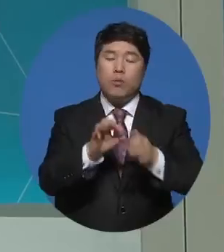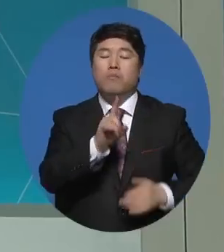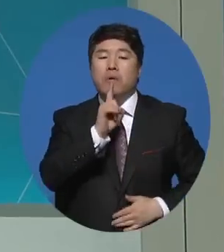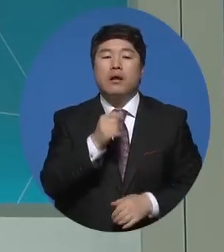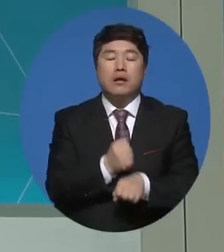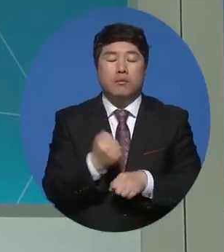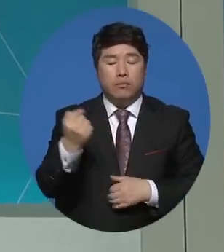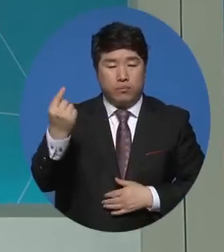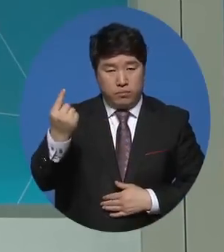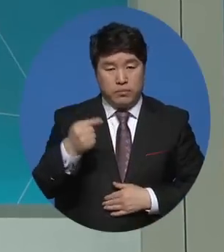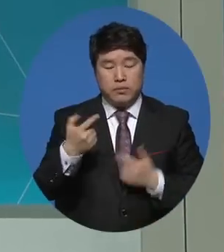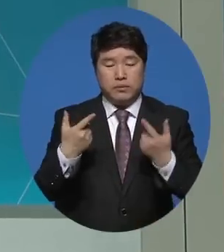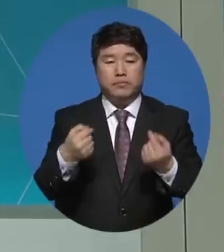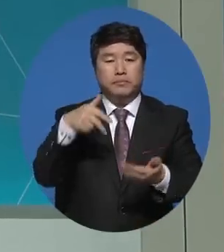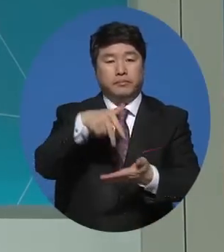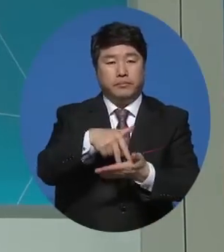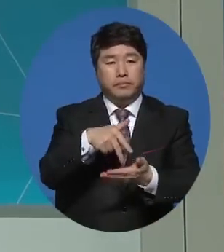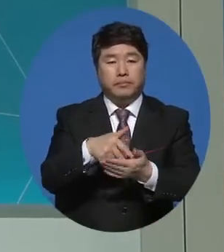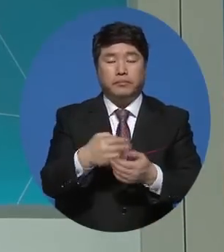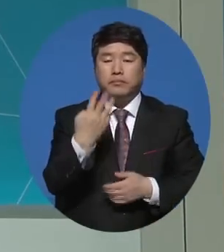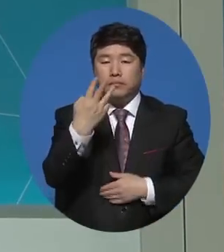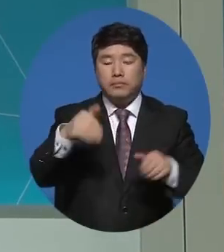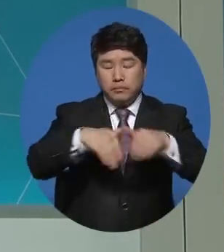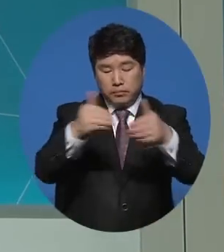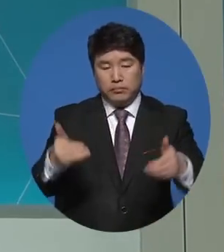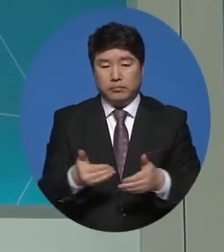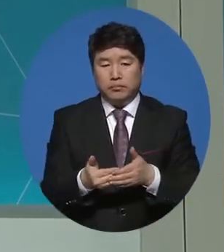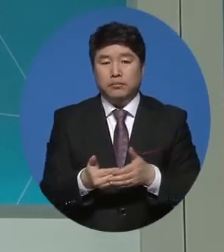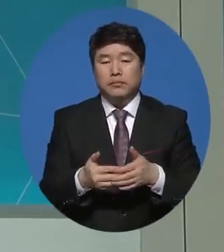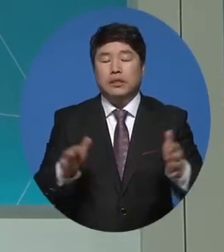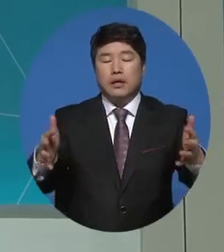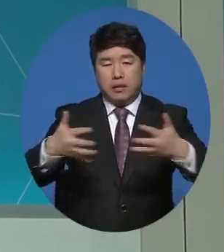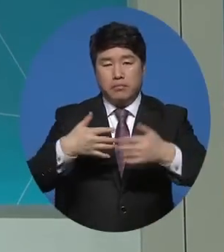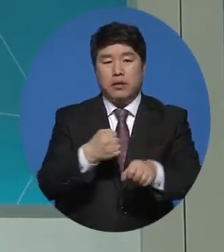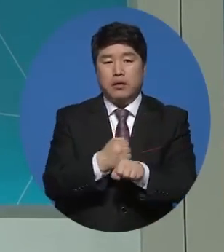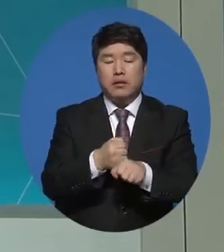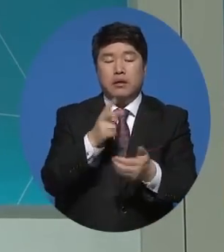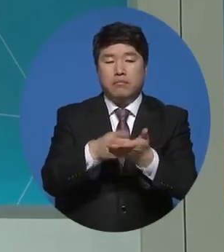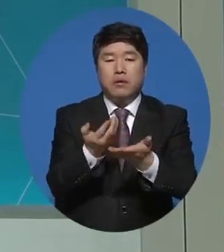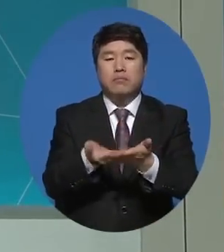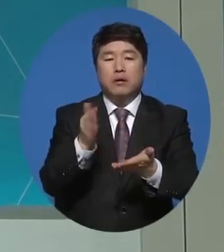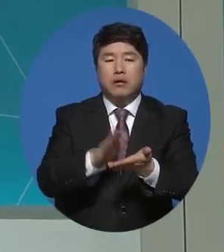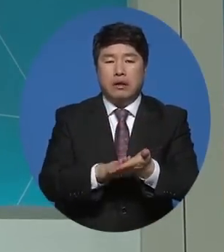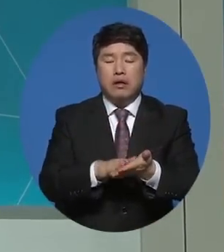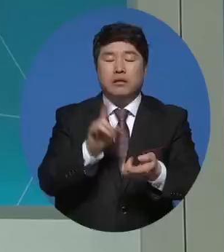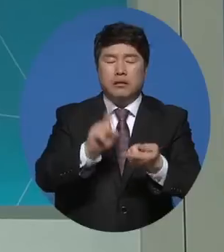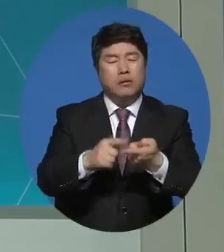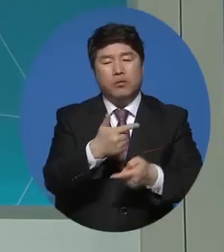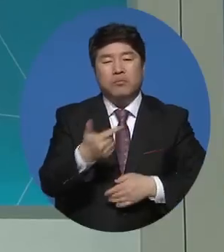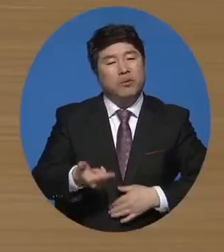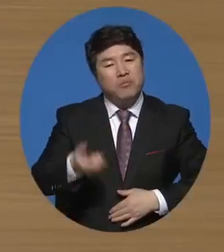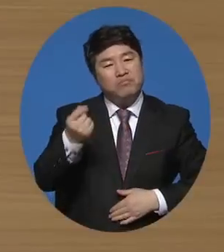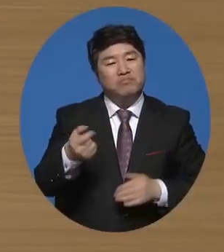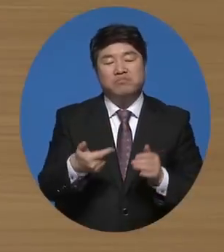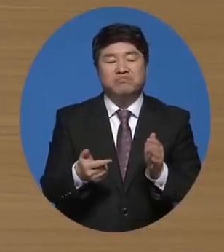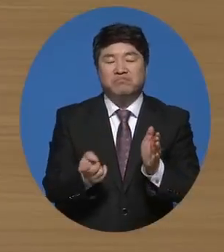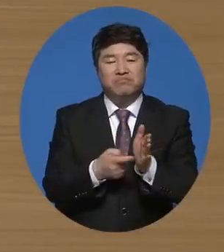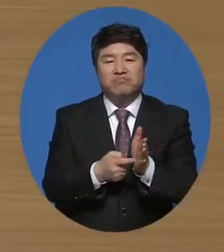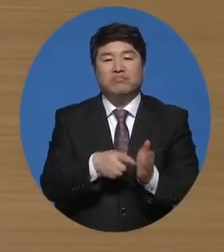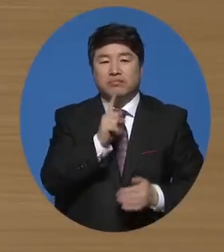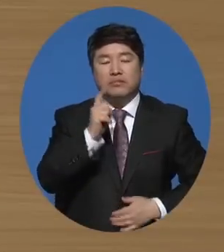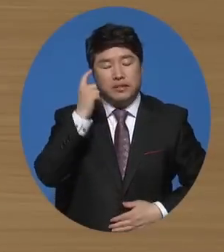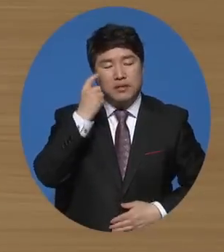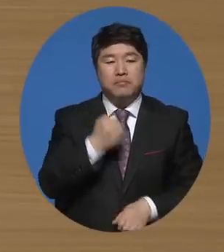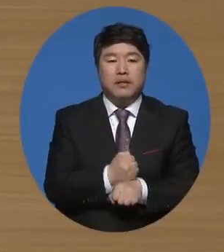갖고 그런 점에서 이번에 3당이 합당한 개헌에 대해서는 조금 시기상조다 그렇게 생각합니다네이어서